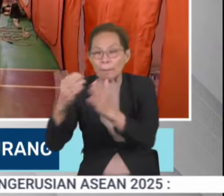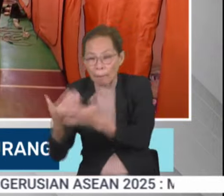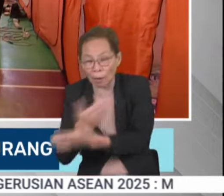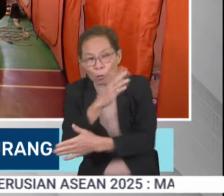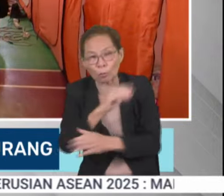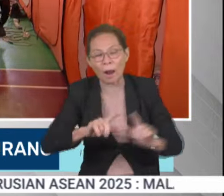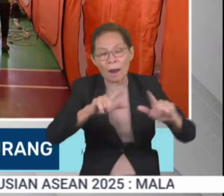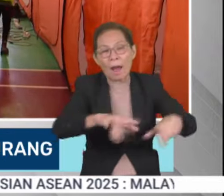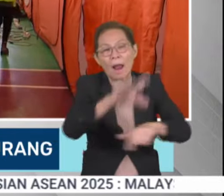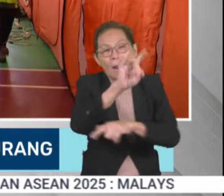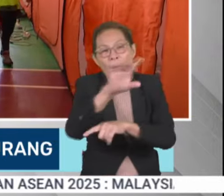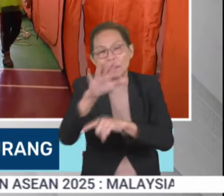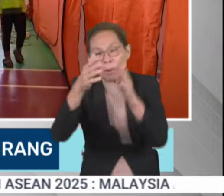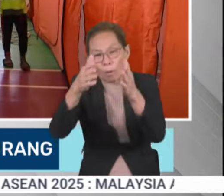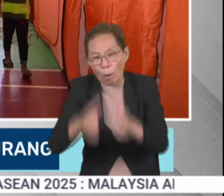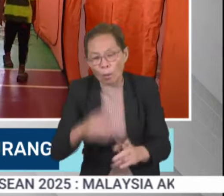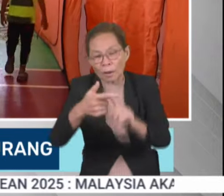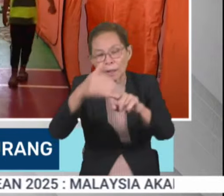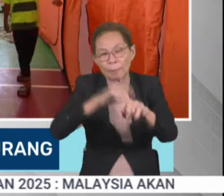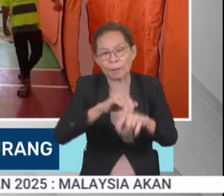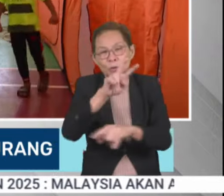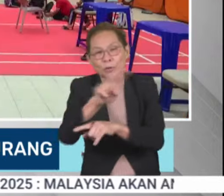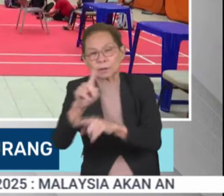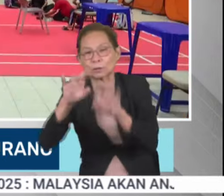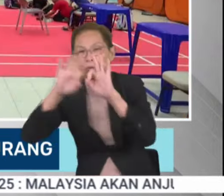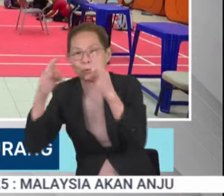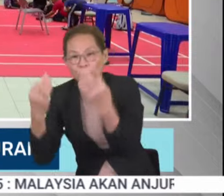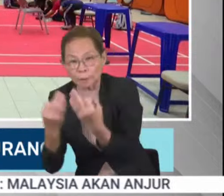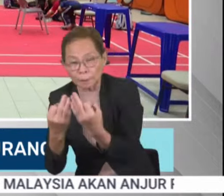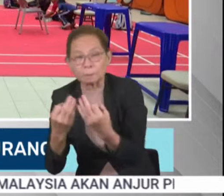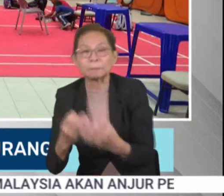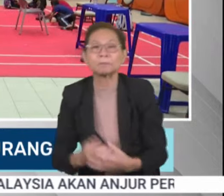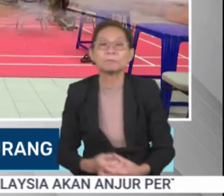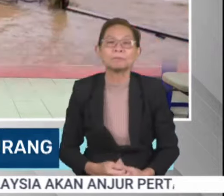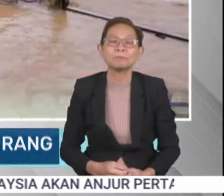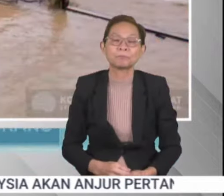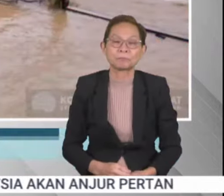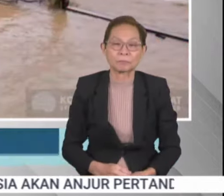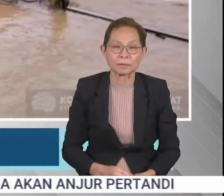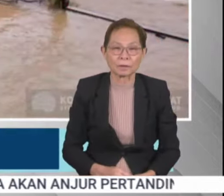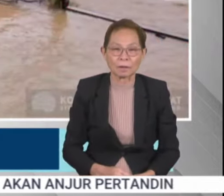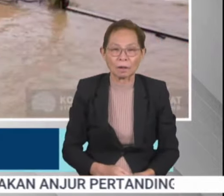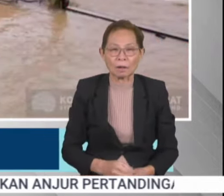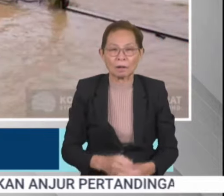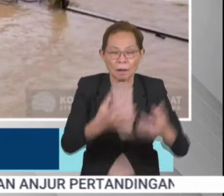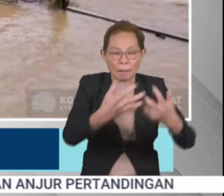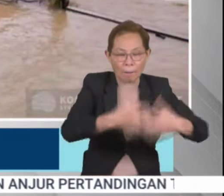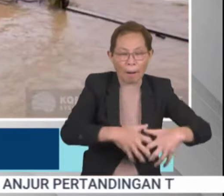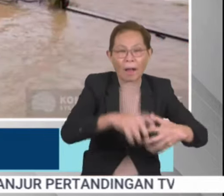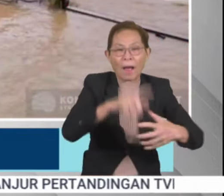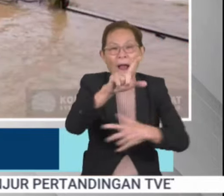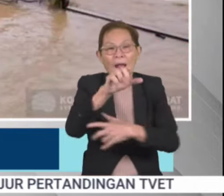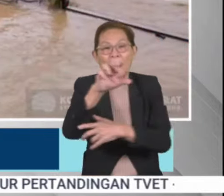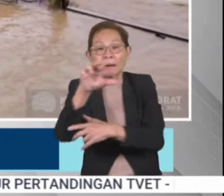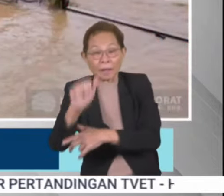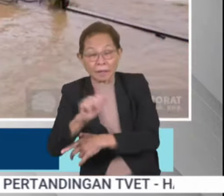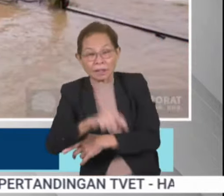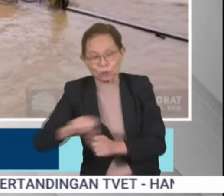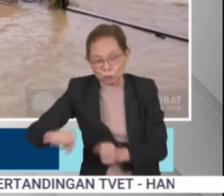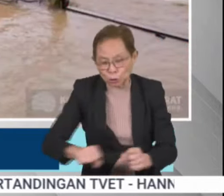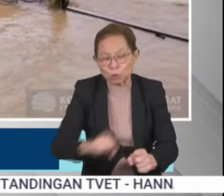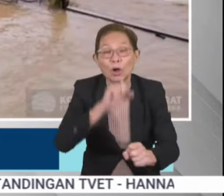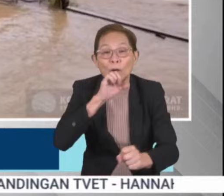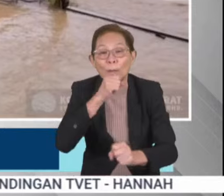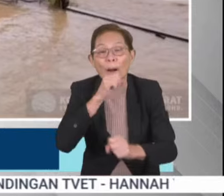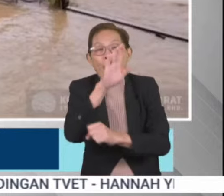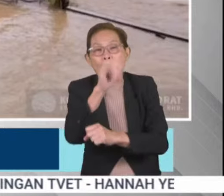menempatkan 85 orang daripada 21 keluarga. Loji rawatan ILRA Sungai Limau